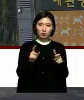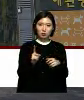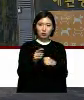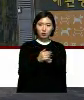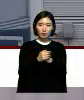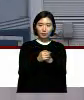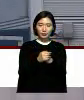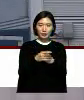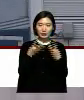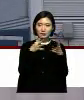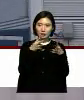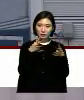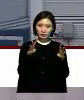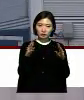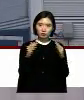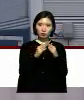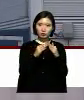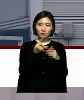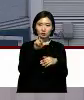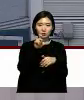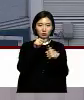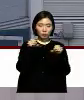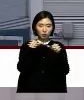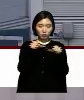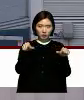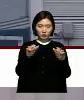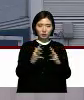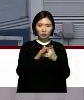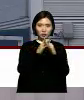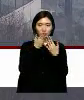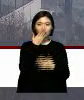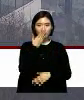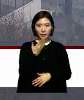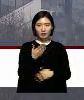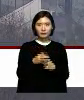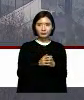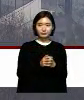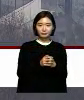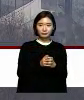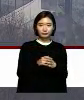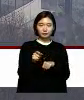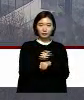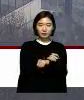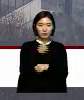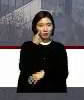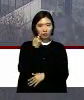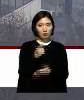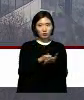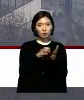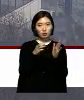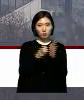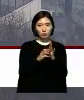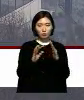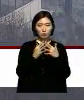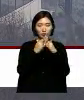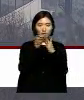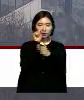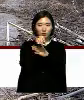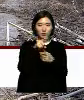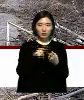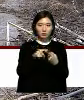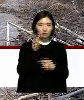완화돼 4층짜리 건물을 15층까지 지을 수 있습니다. 특히 한 달가량 걸리던 건축